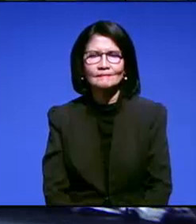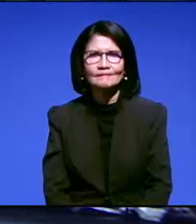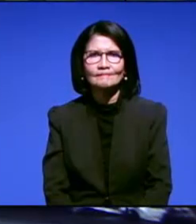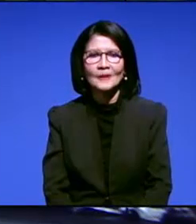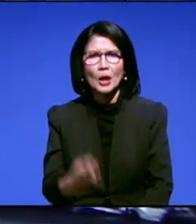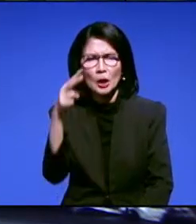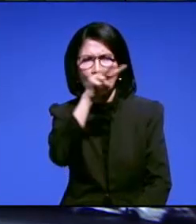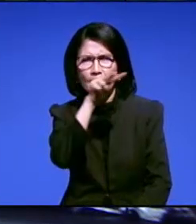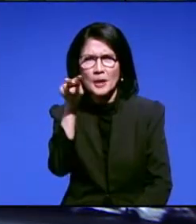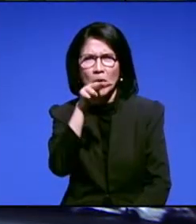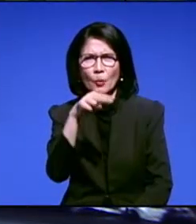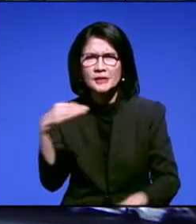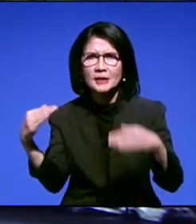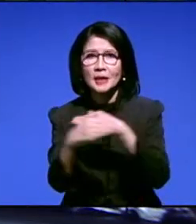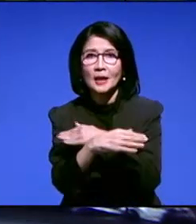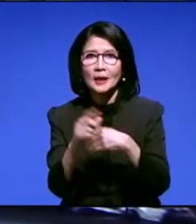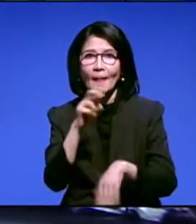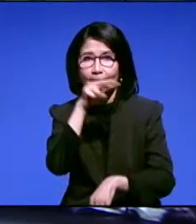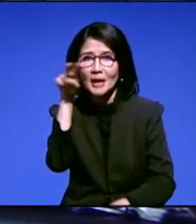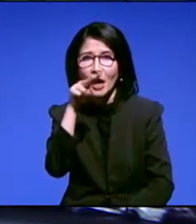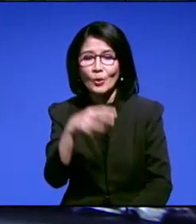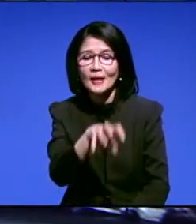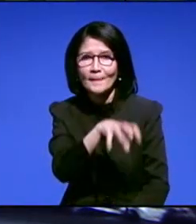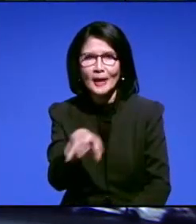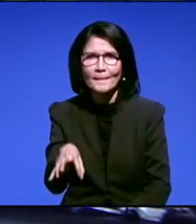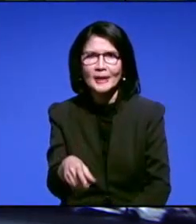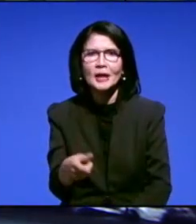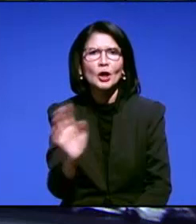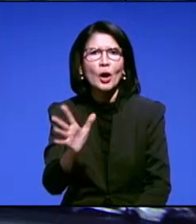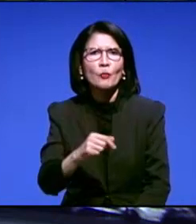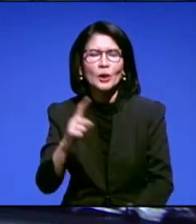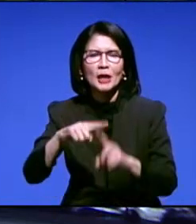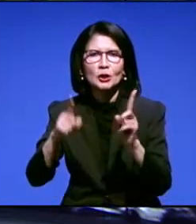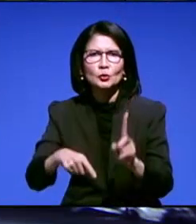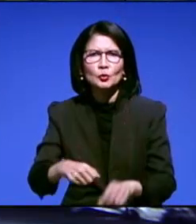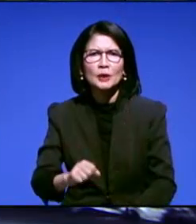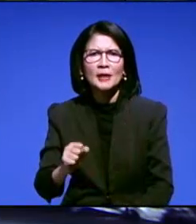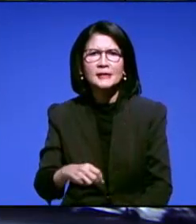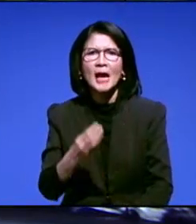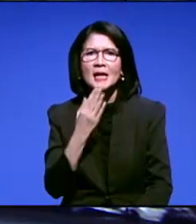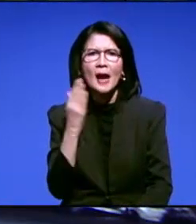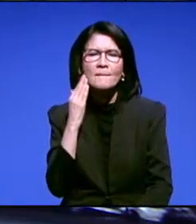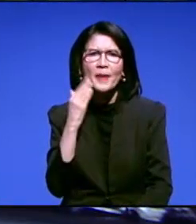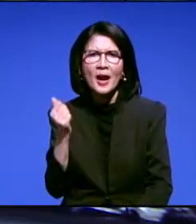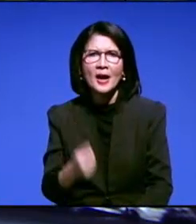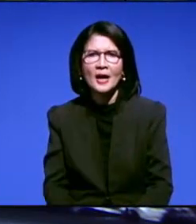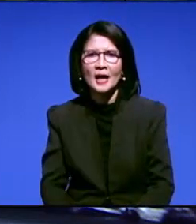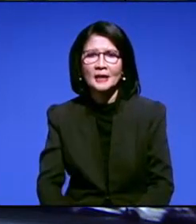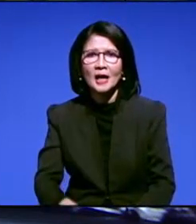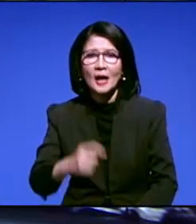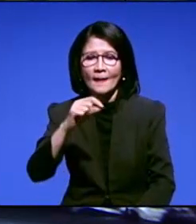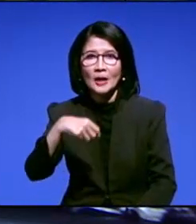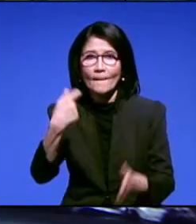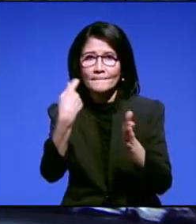Menjadi pengawas lalu lintas barang di perbatasan negara bukan tugas mudah. Selain bertugas mengawasi barang kena pajak, Bea Cukai juga